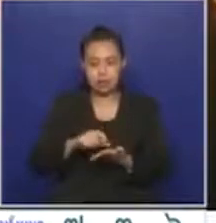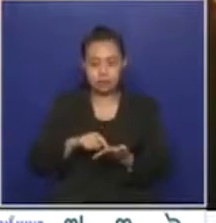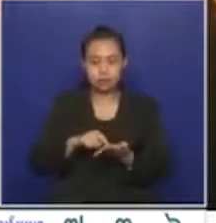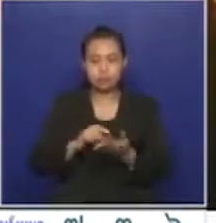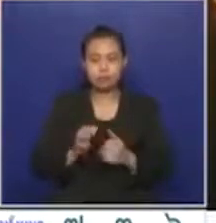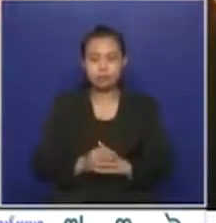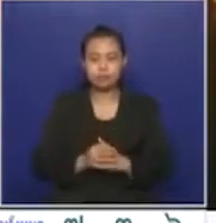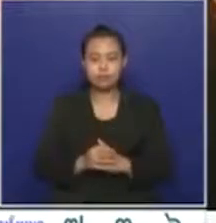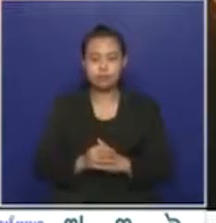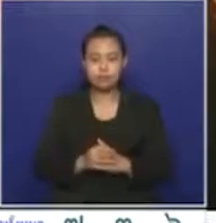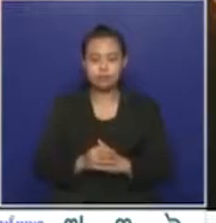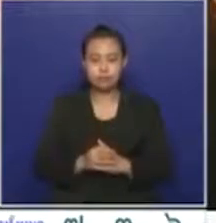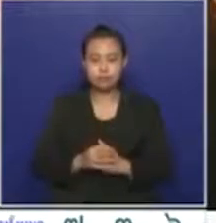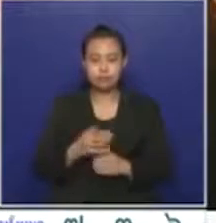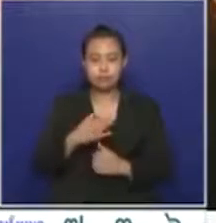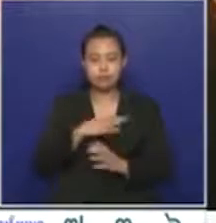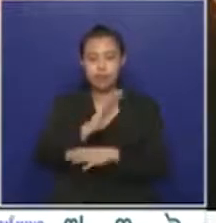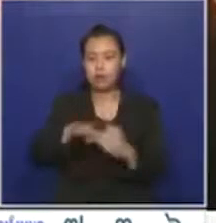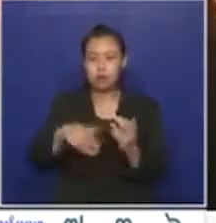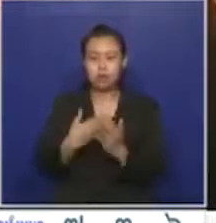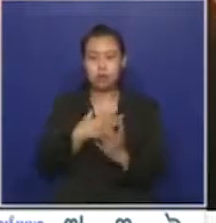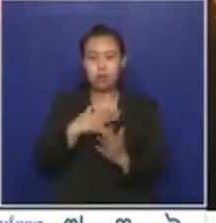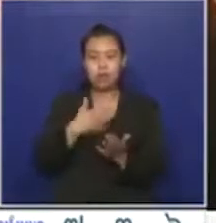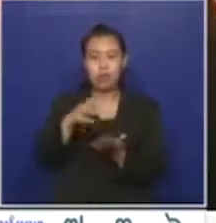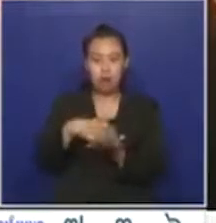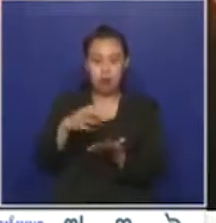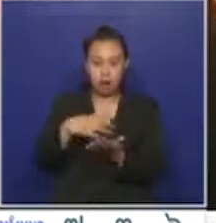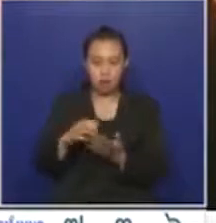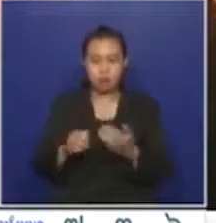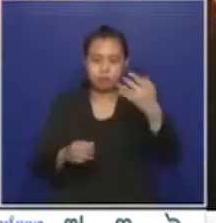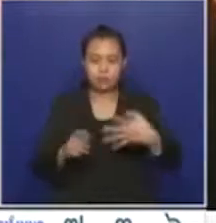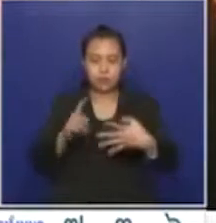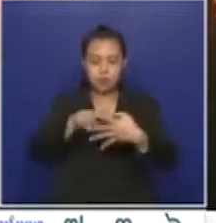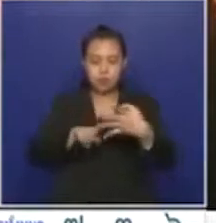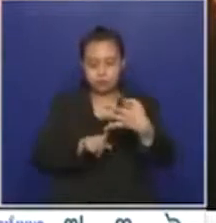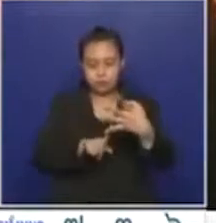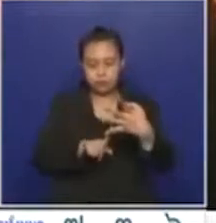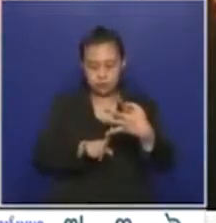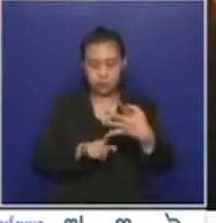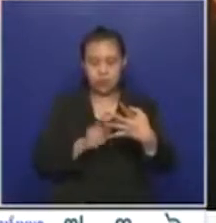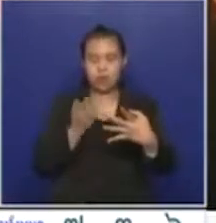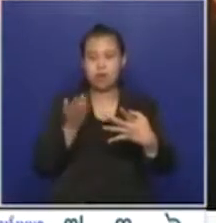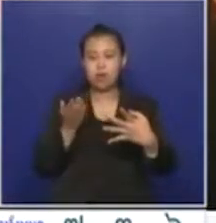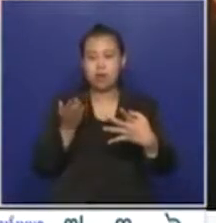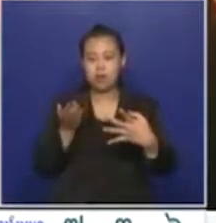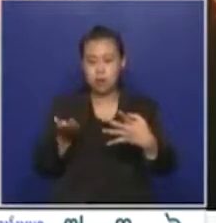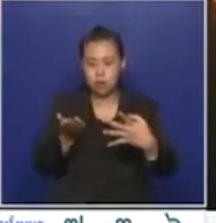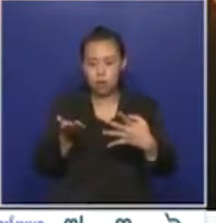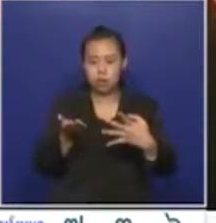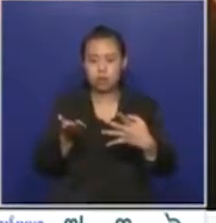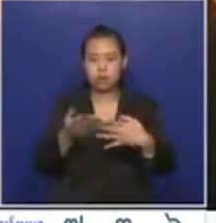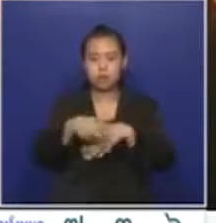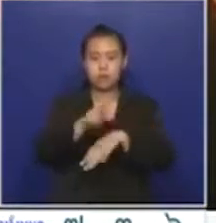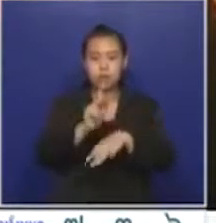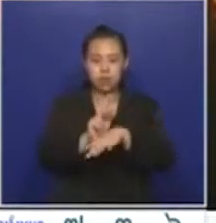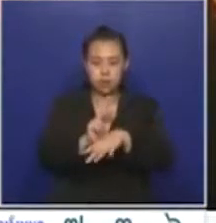านประธานครับทั้งหมดที่ผมพูดมาก็เป็นบันได4ขั้นที่ผมอยากจะขอกราบเรียนท่านประธานผ่านไปยังหน่วยงาน